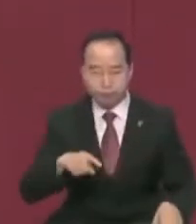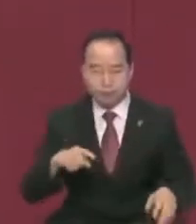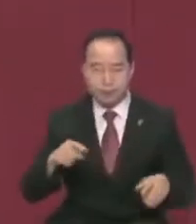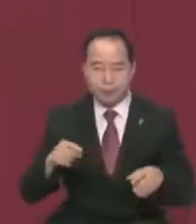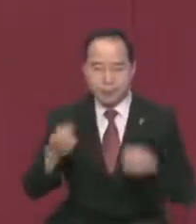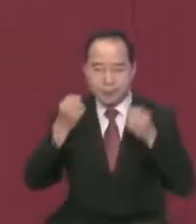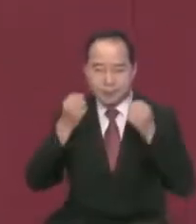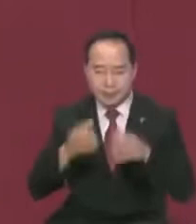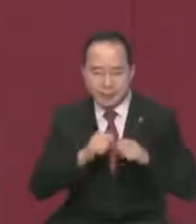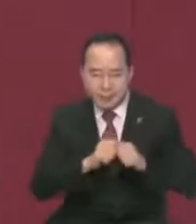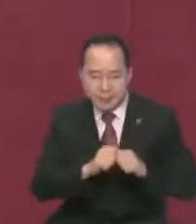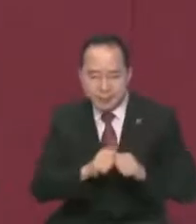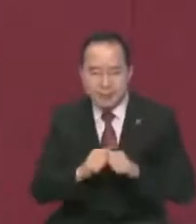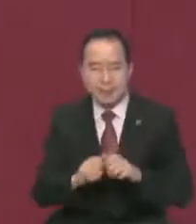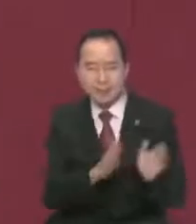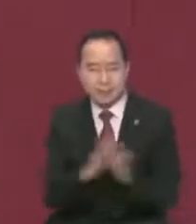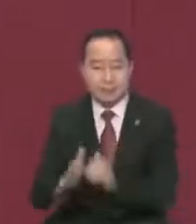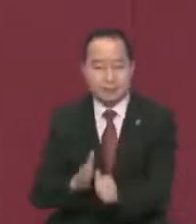대비해 주시기 바랍니다.